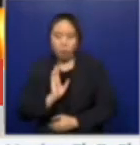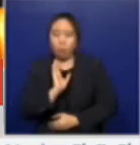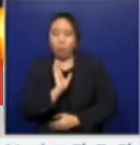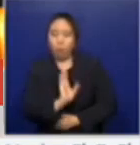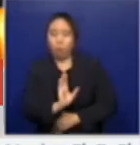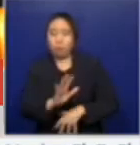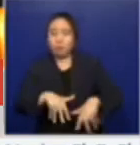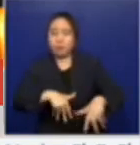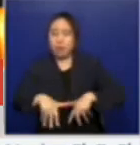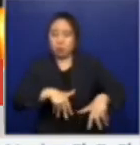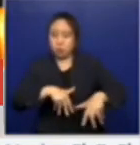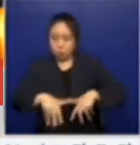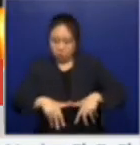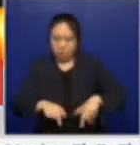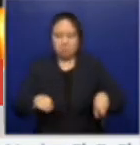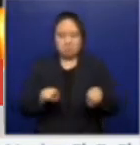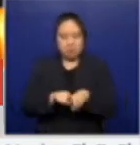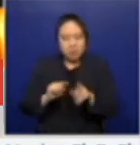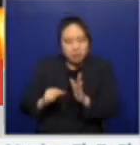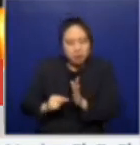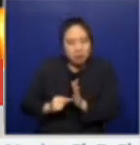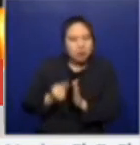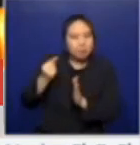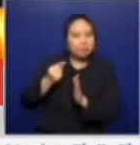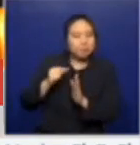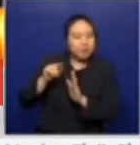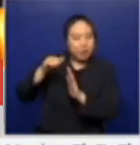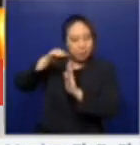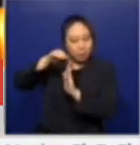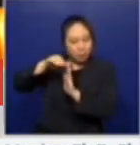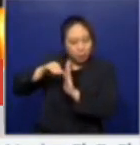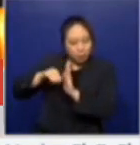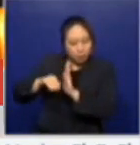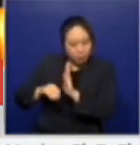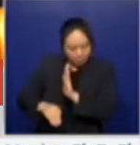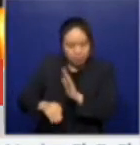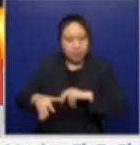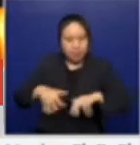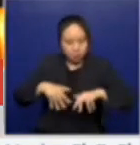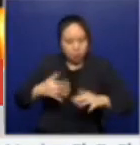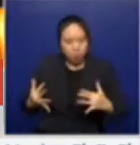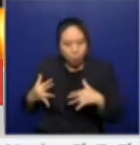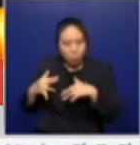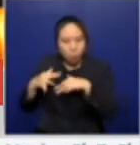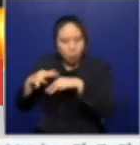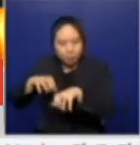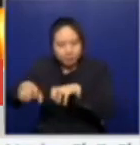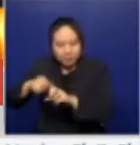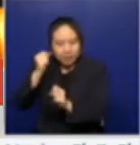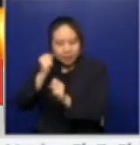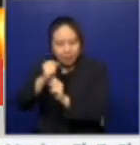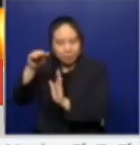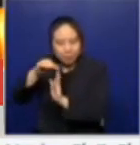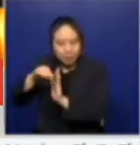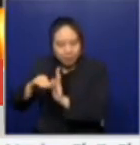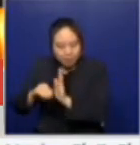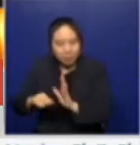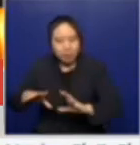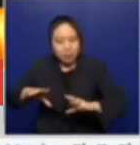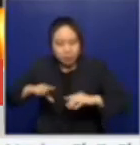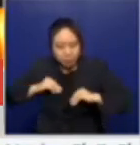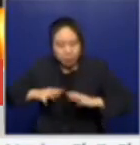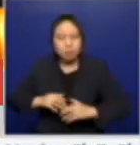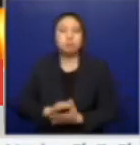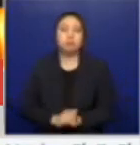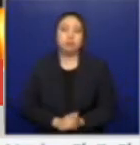ประชาชนที่ประชาชนมีส่วนร่วมตั้งแต่ขั้นตอนการจัดทำจนถึงการได้รับความเห็นชอบจึง